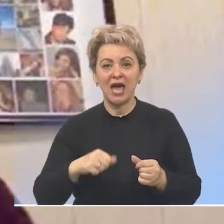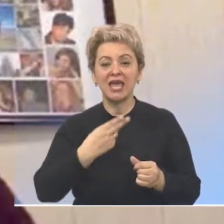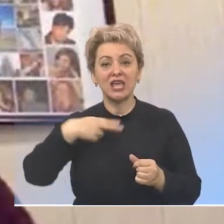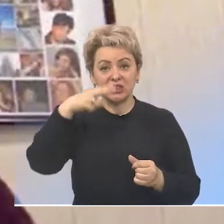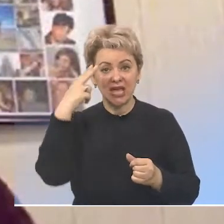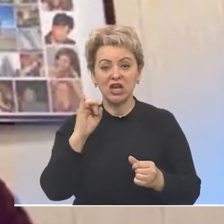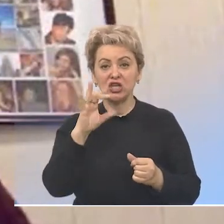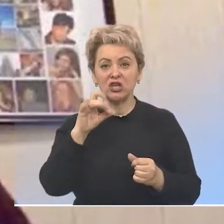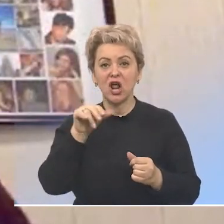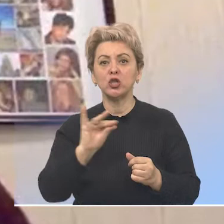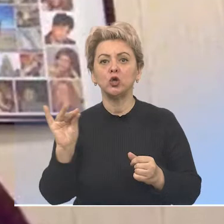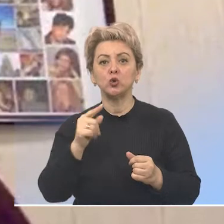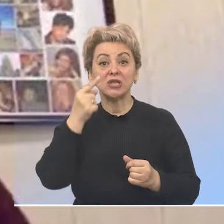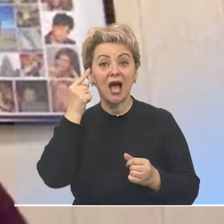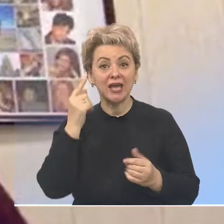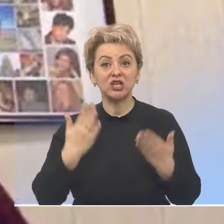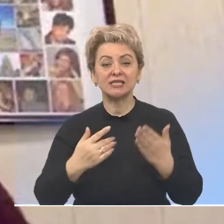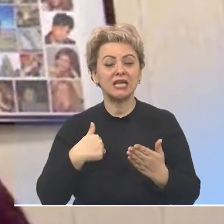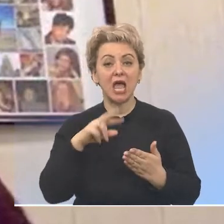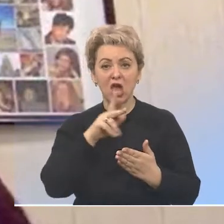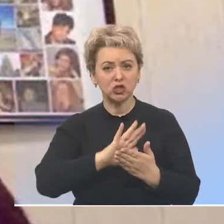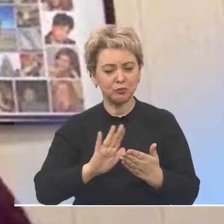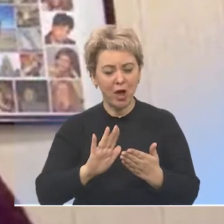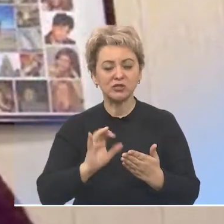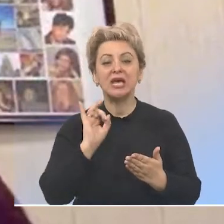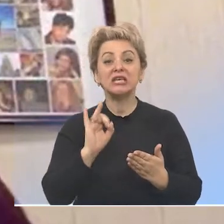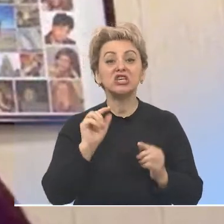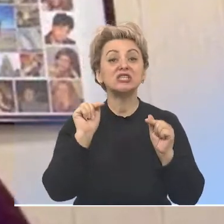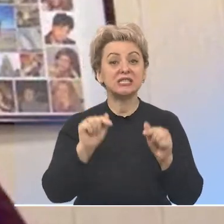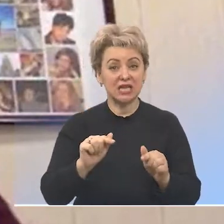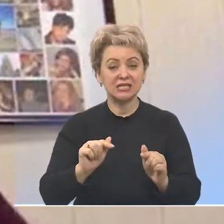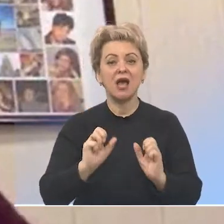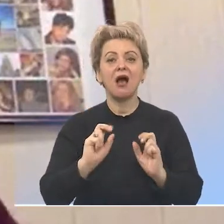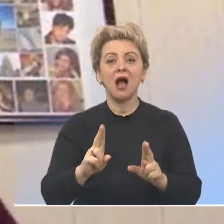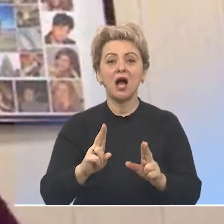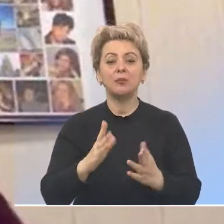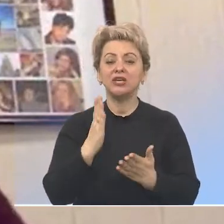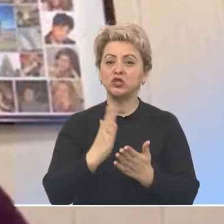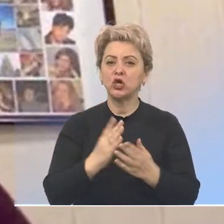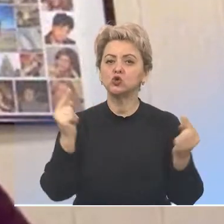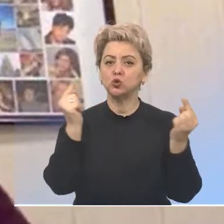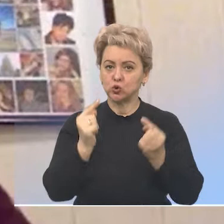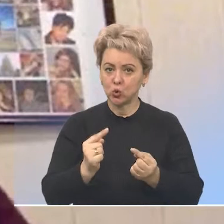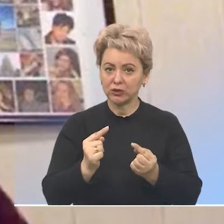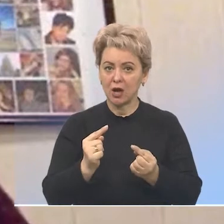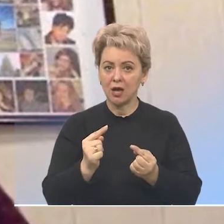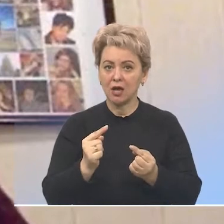Китай, Италия, Иран и Южная Корея, если я не ошибаюсь. И здесь как бы есть